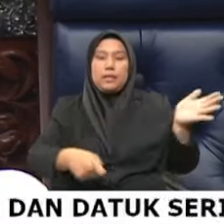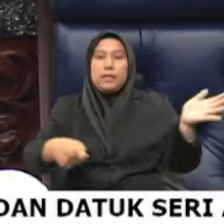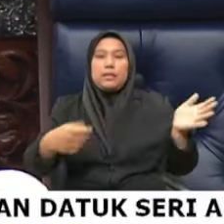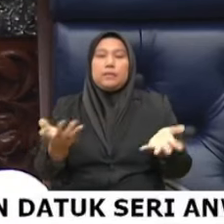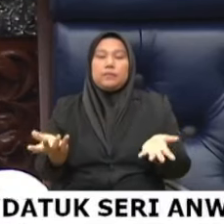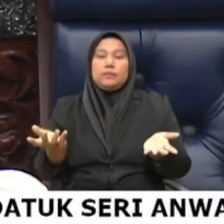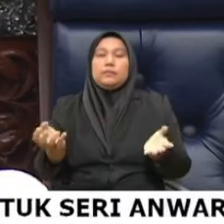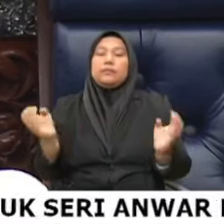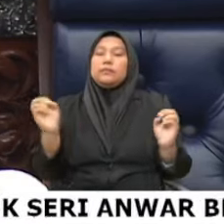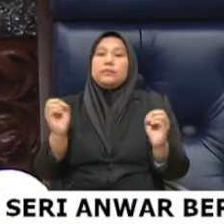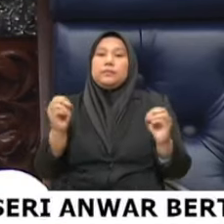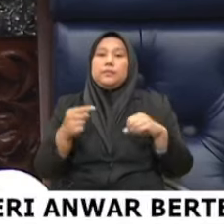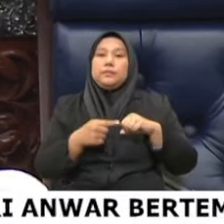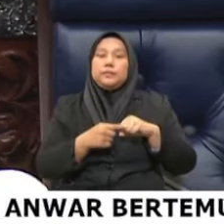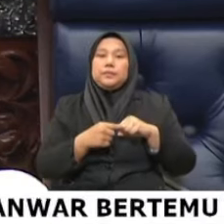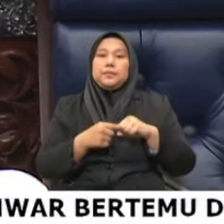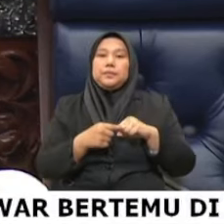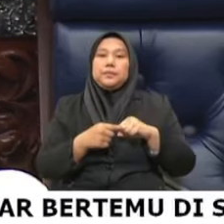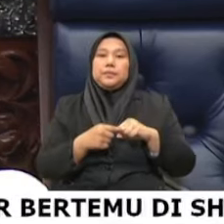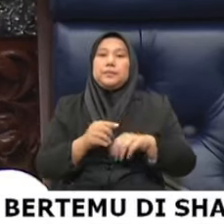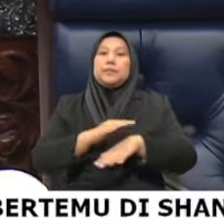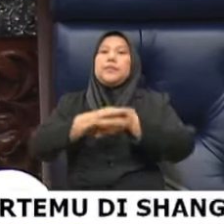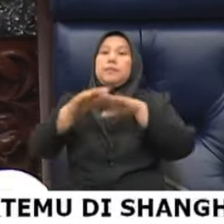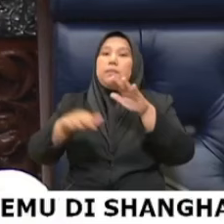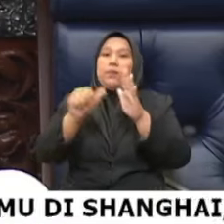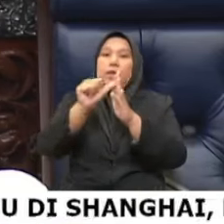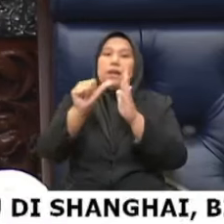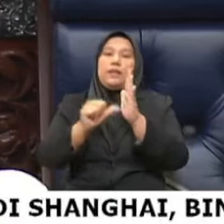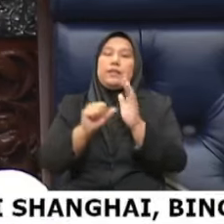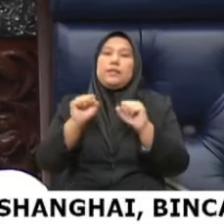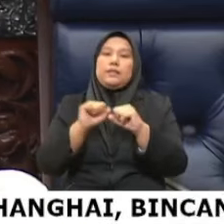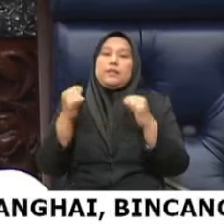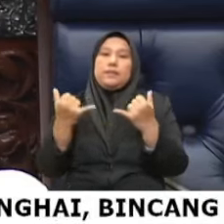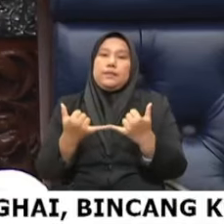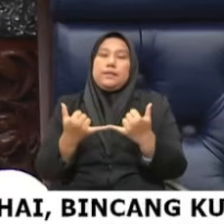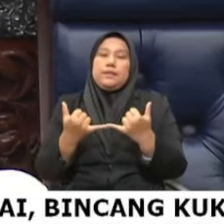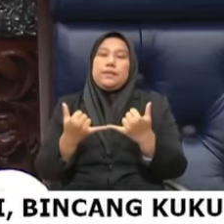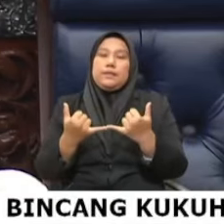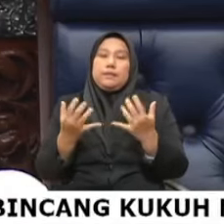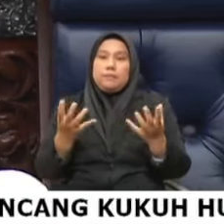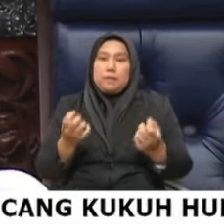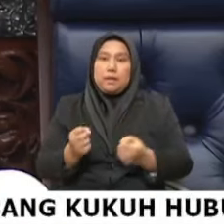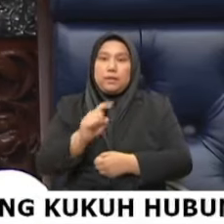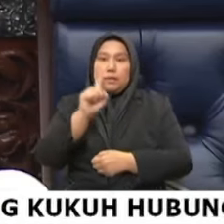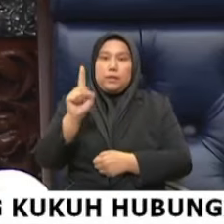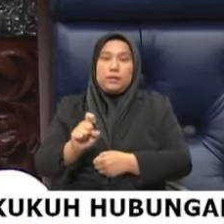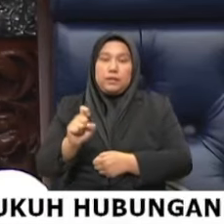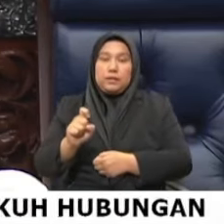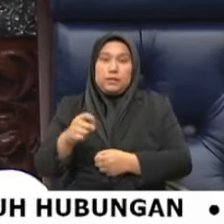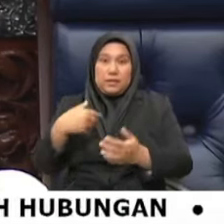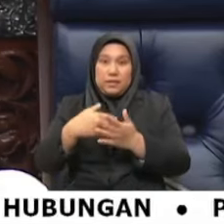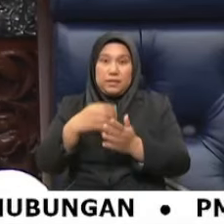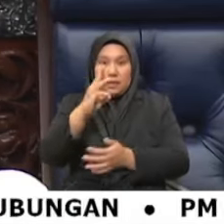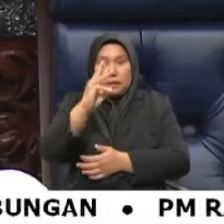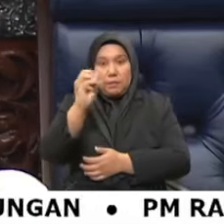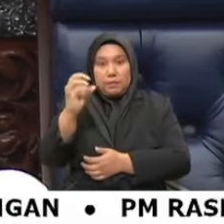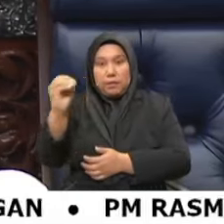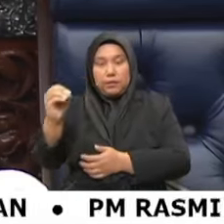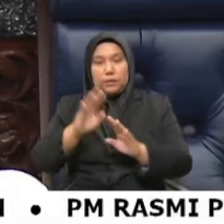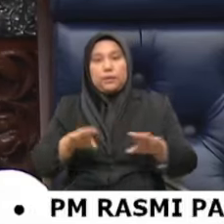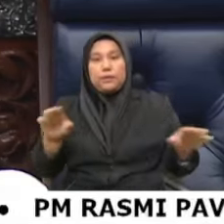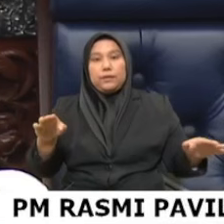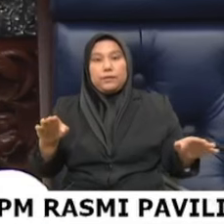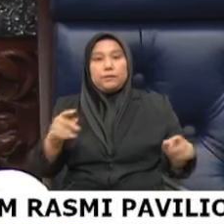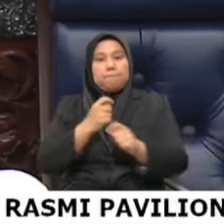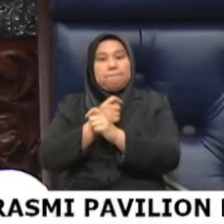atas di bawah akta syarikat. Dan saya ingin bertanya, hampir 900 orang anak-anak ni yang ditahan, sampai